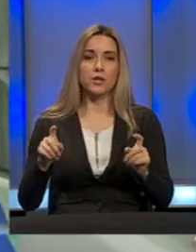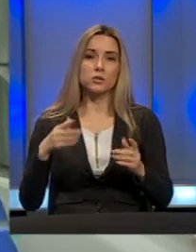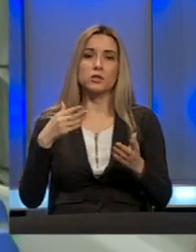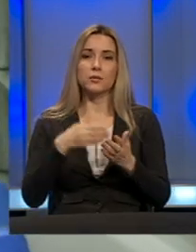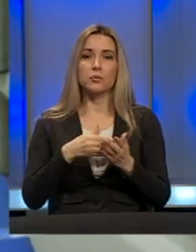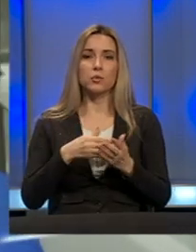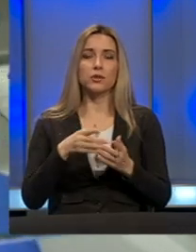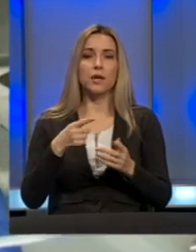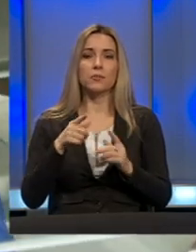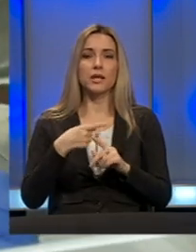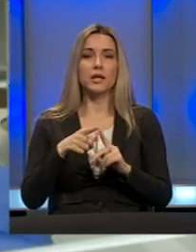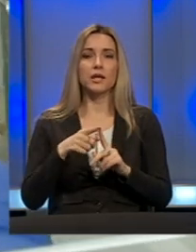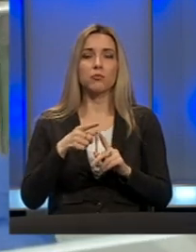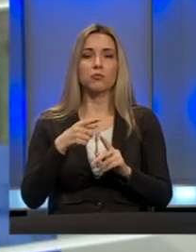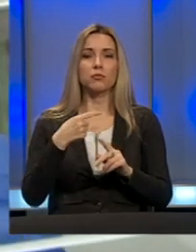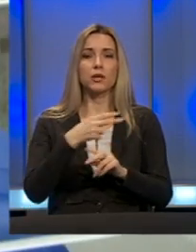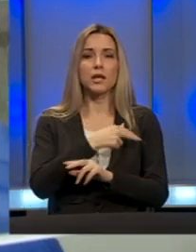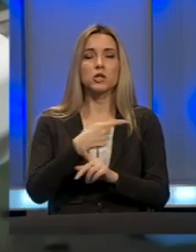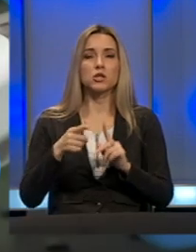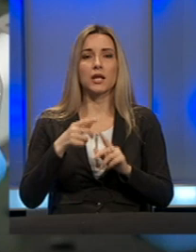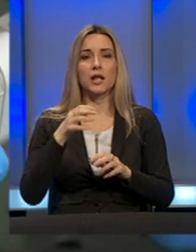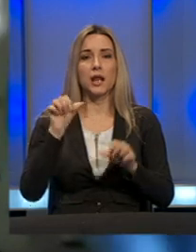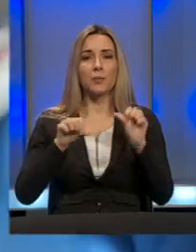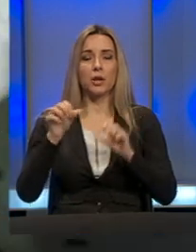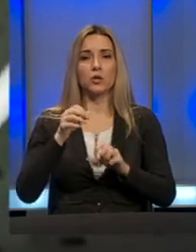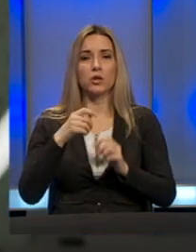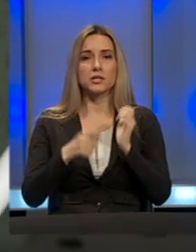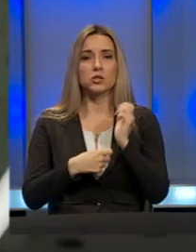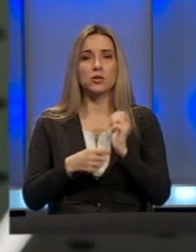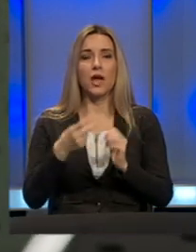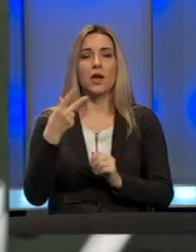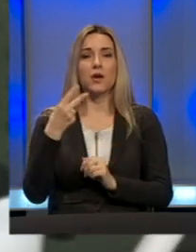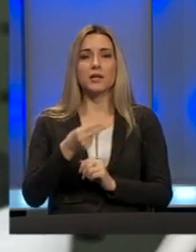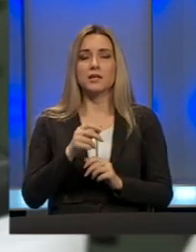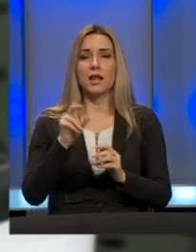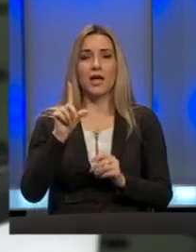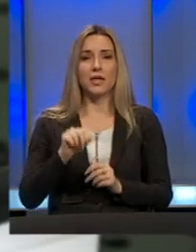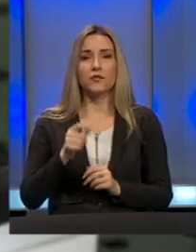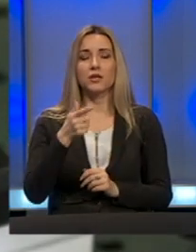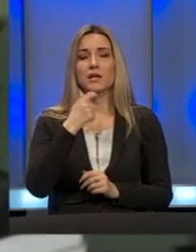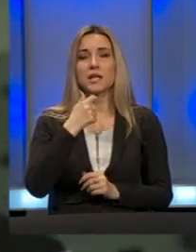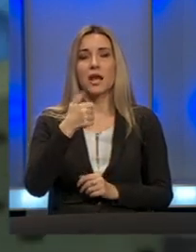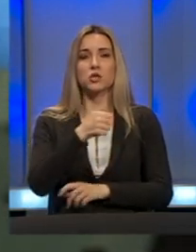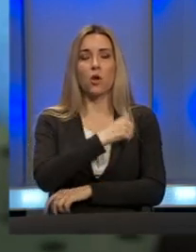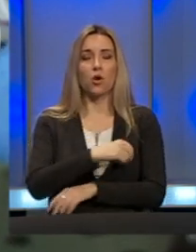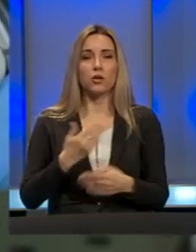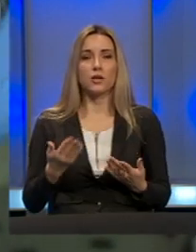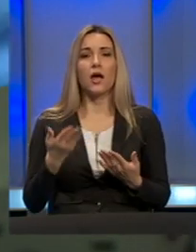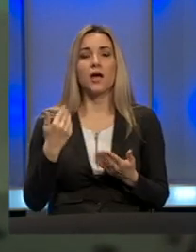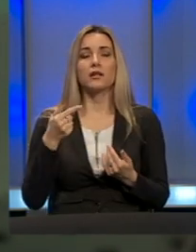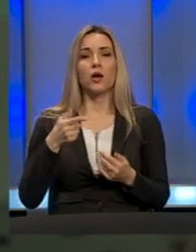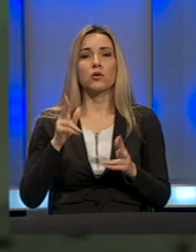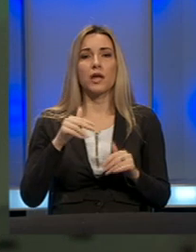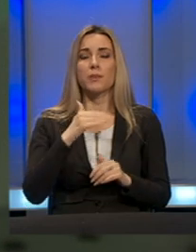putem ili kliničkih ili laboratorijskih studija, jer vakcina je sigurna, veoma jeftina i mislim stara je 100 godina, tako da